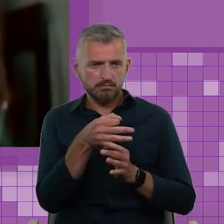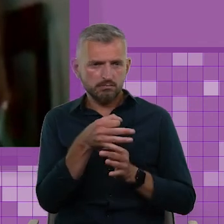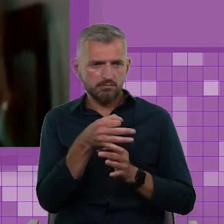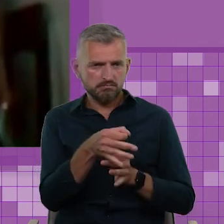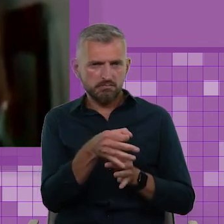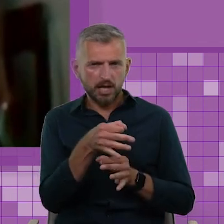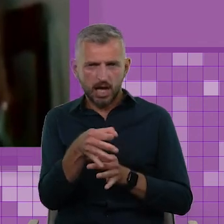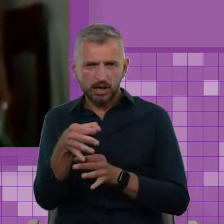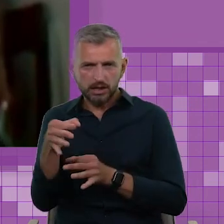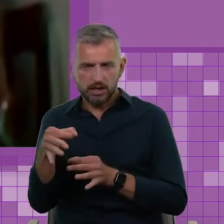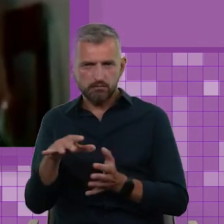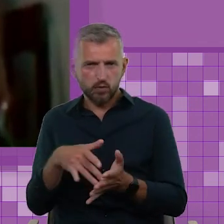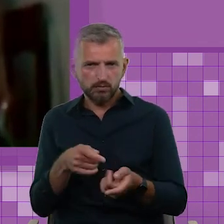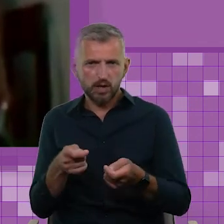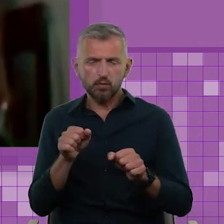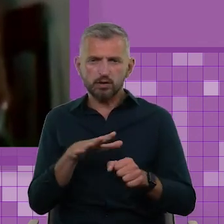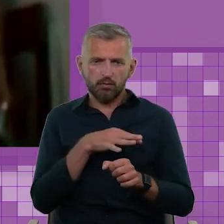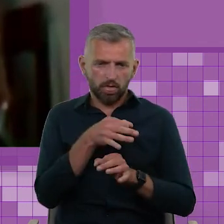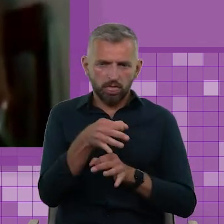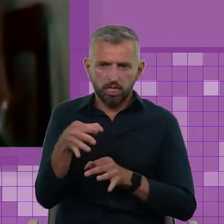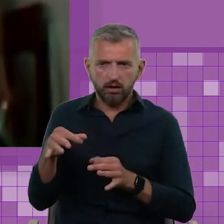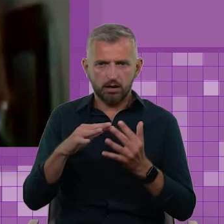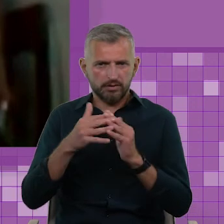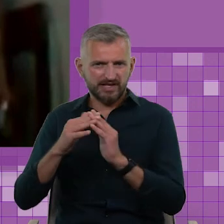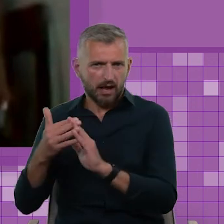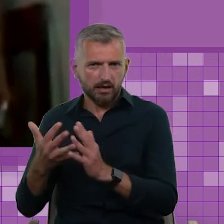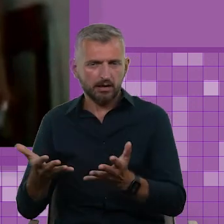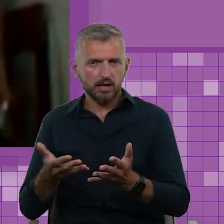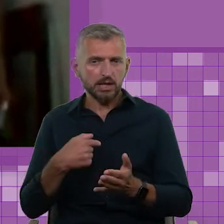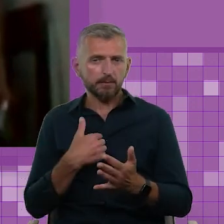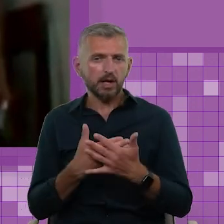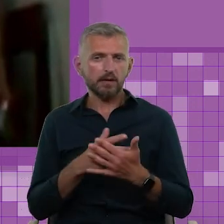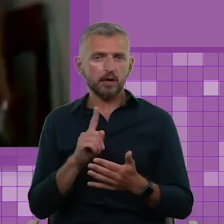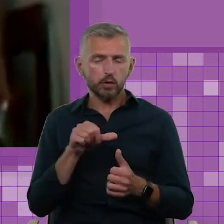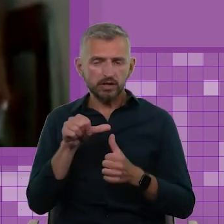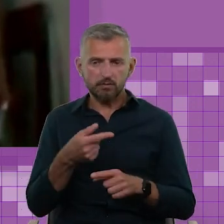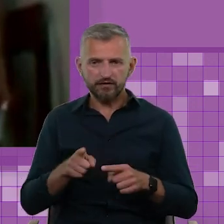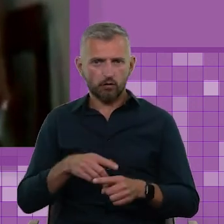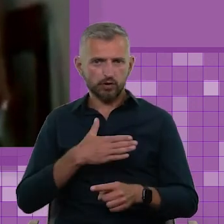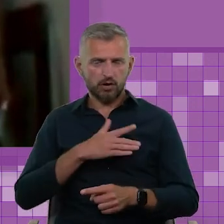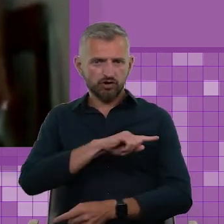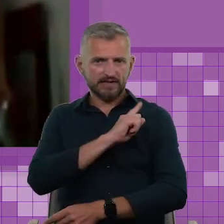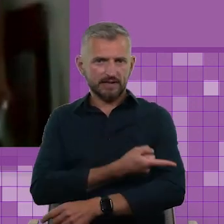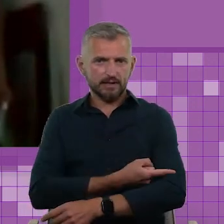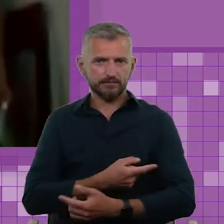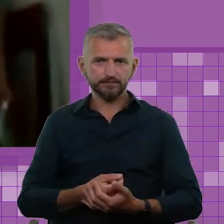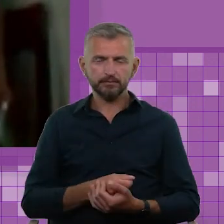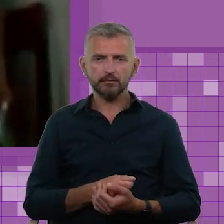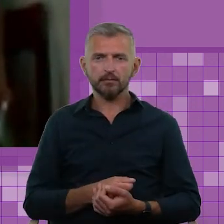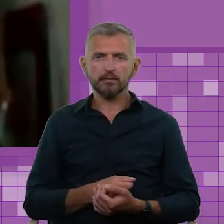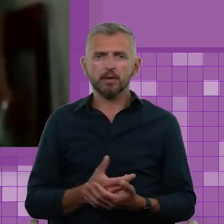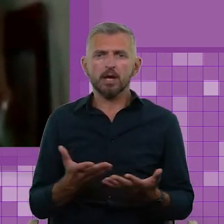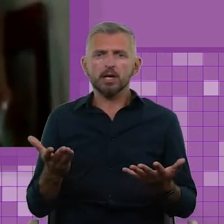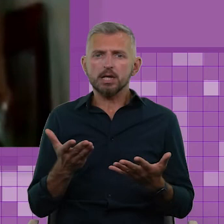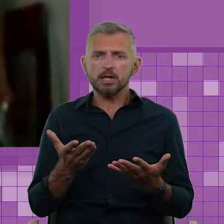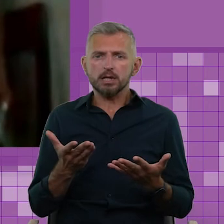муніципалітетах. Це можуть бути невеликі села чи невеликі містечка. І нам здається, що саме в цьому наша сила. Який